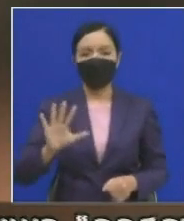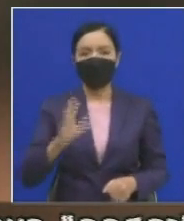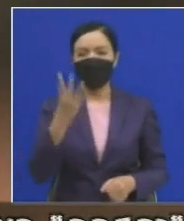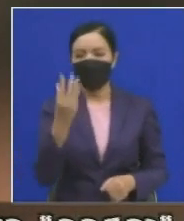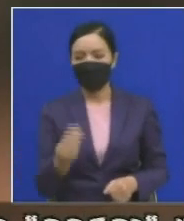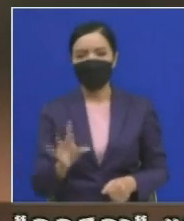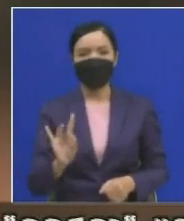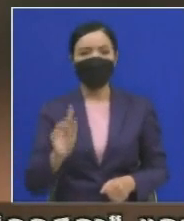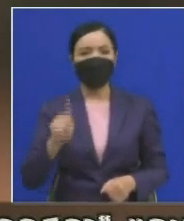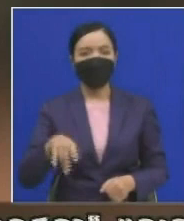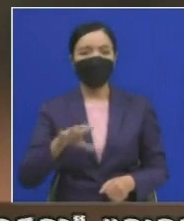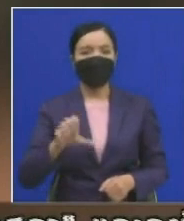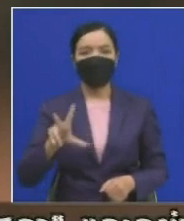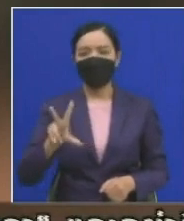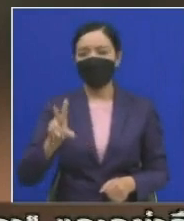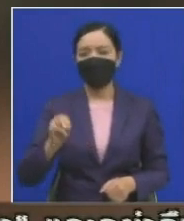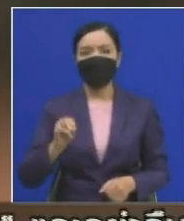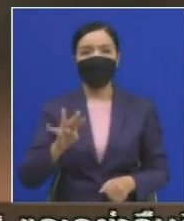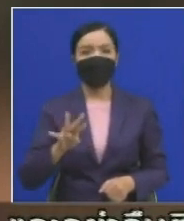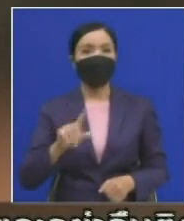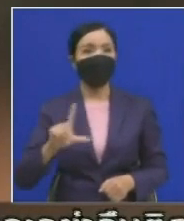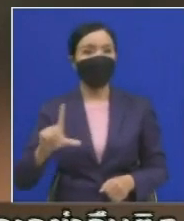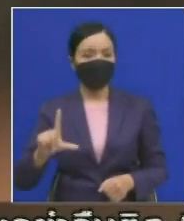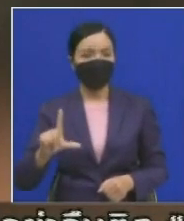เหลือ 8534 ล้าน